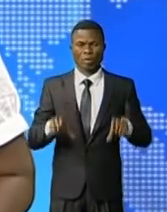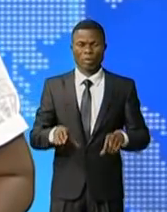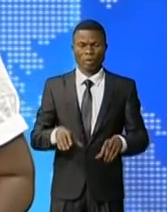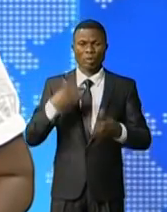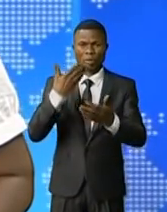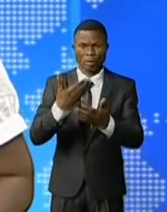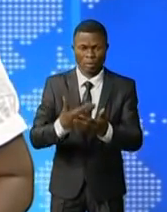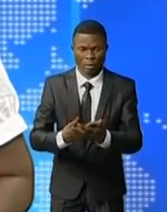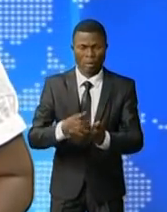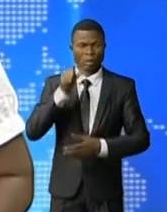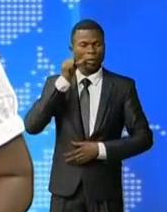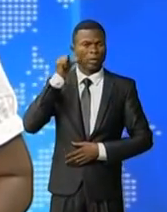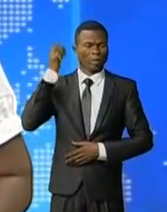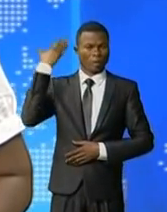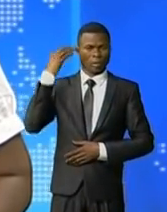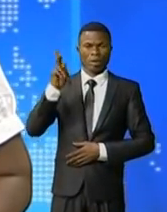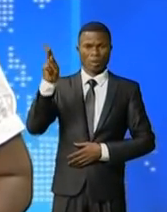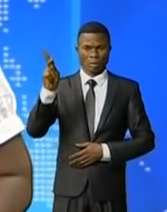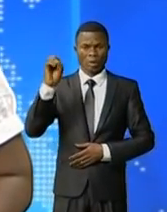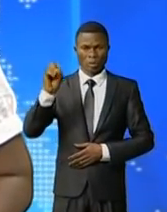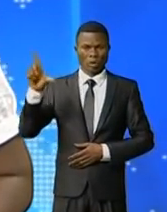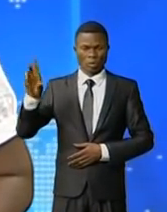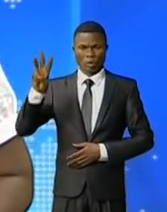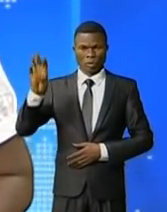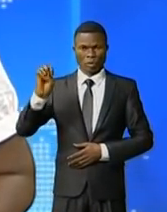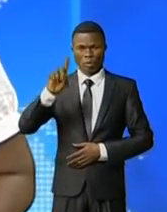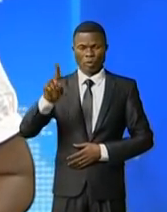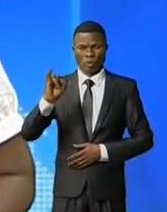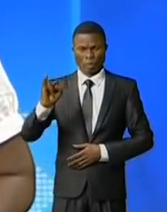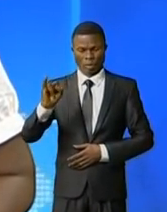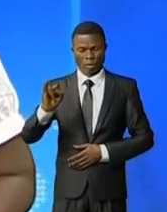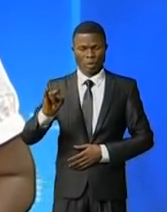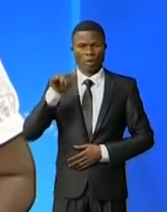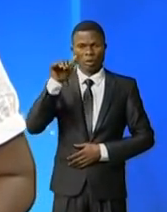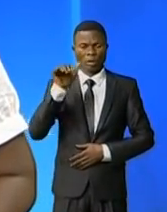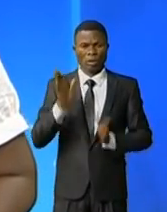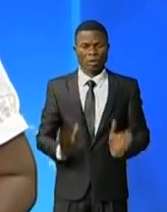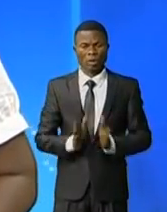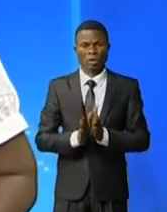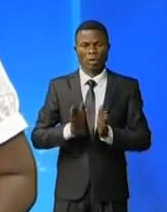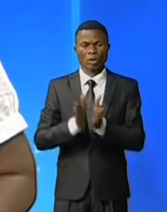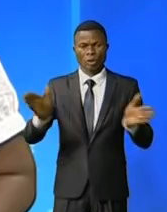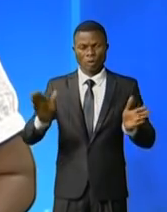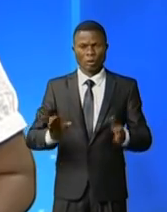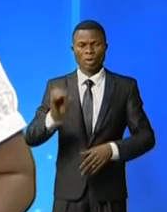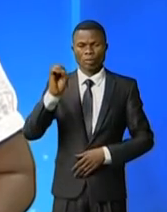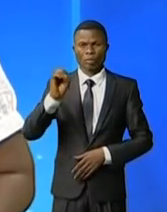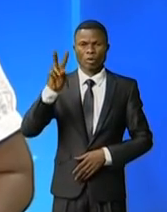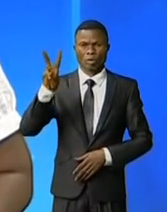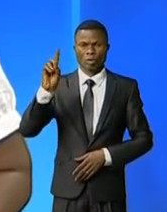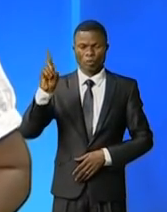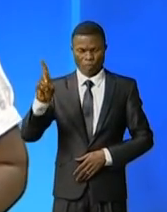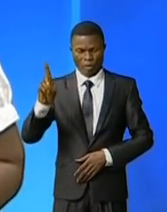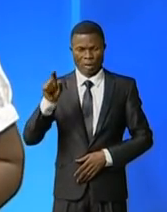Arrivé avant-hier à Kolwezi, dans la province de Lualaba, le directeur général adjoint de l'office de voirie et drainage